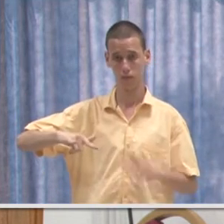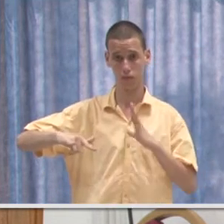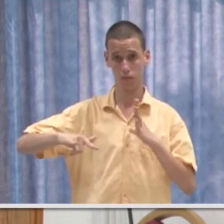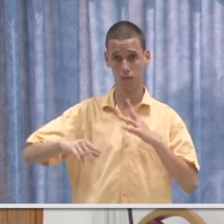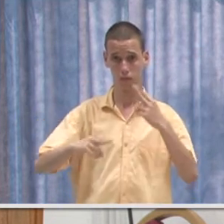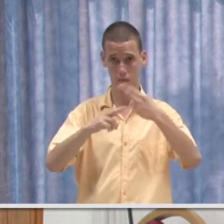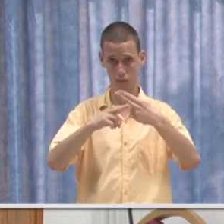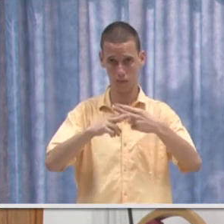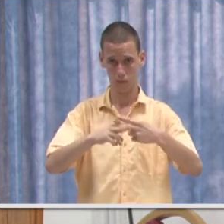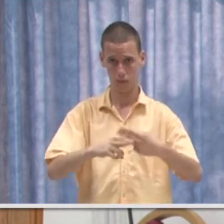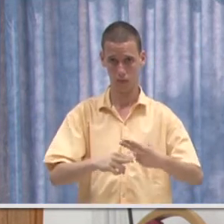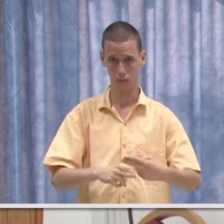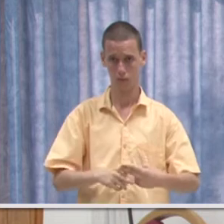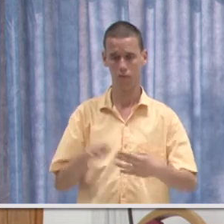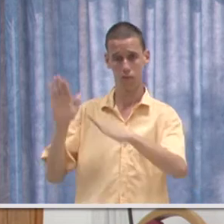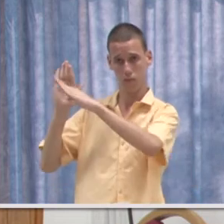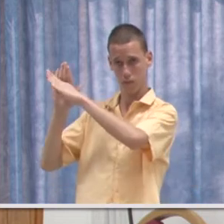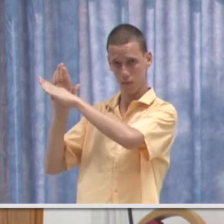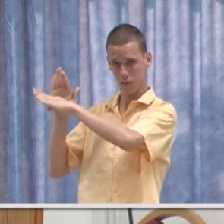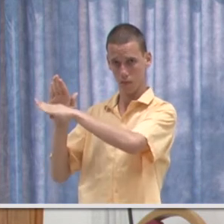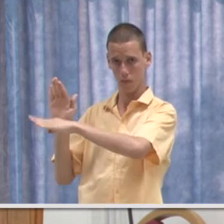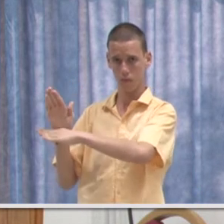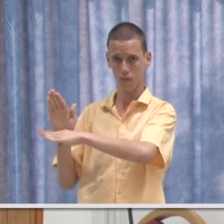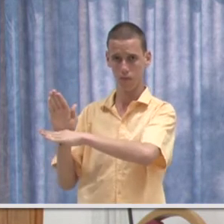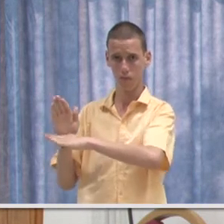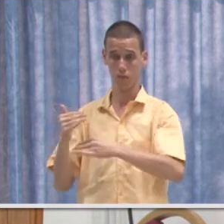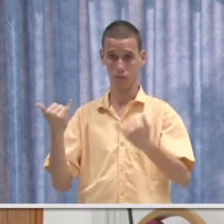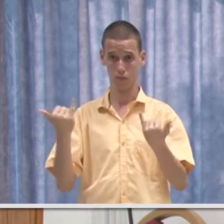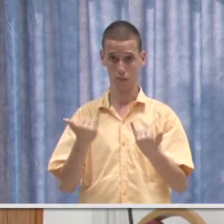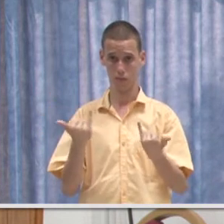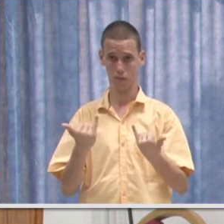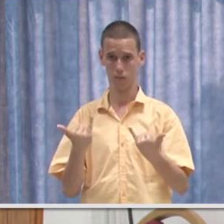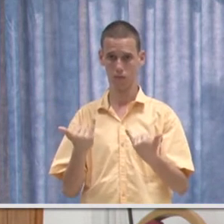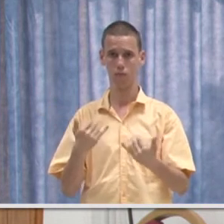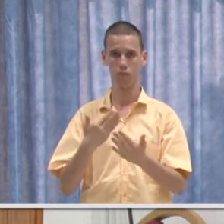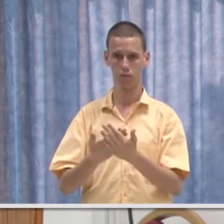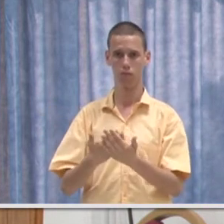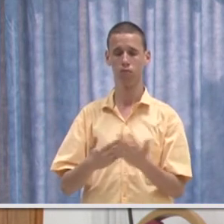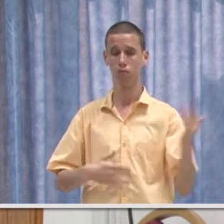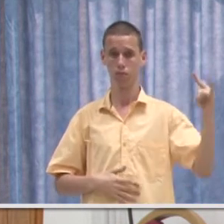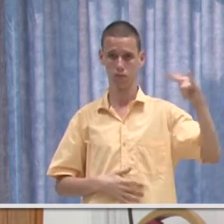avec nous, les autres tiennent une grande liste de gens qui ont besoin d'être repatriés. Et moi, quoi, nous donnons